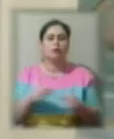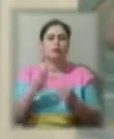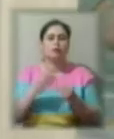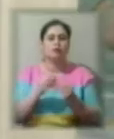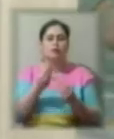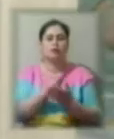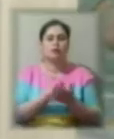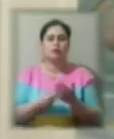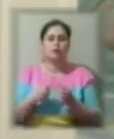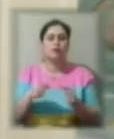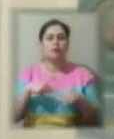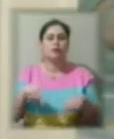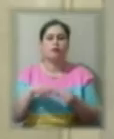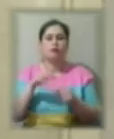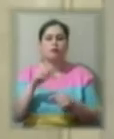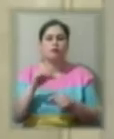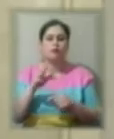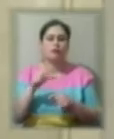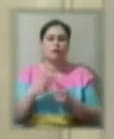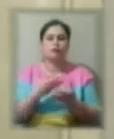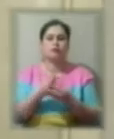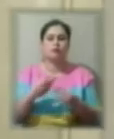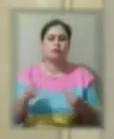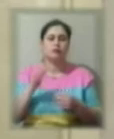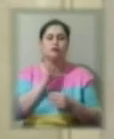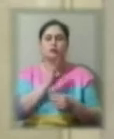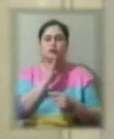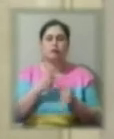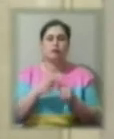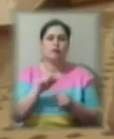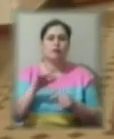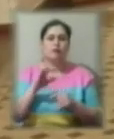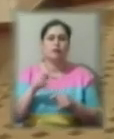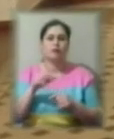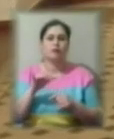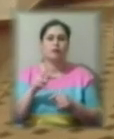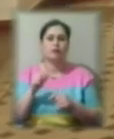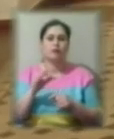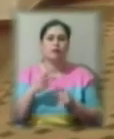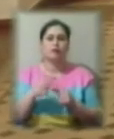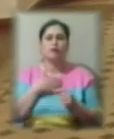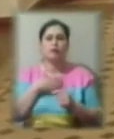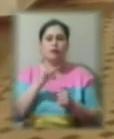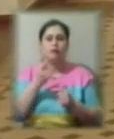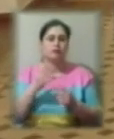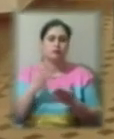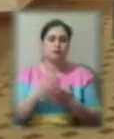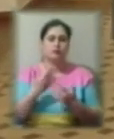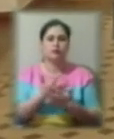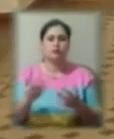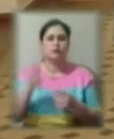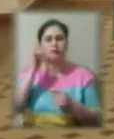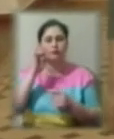їх тематика «Весна і жінка», каже Альбіна Єрмакова. В нашій колекції є, напевно, найбільш відомий художник